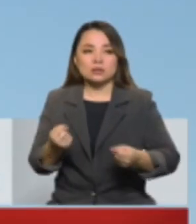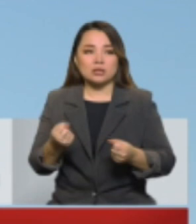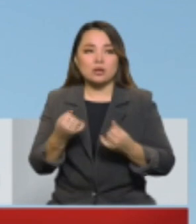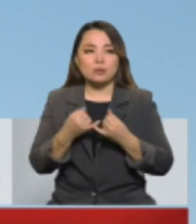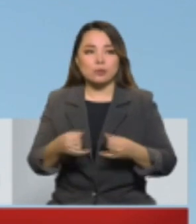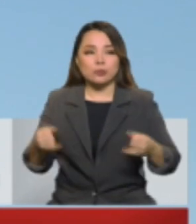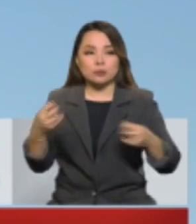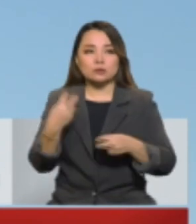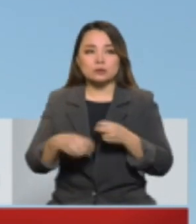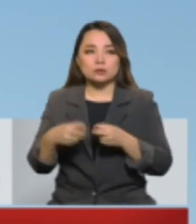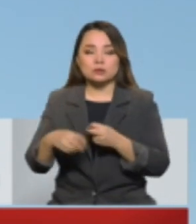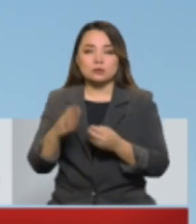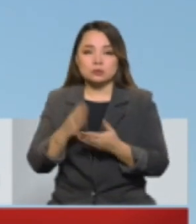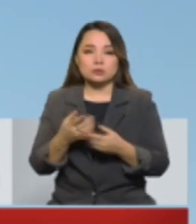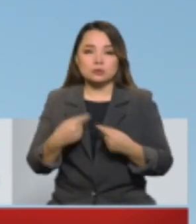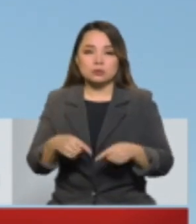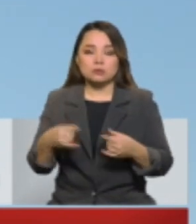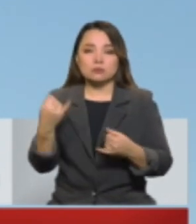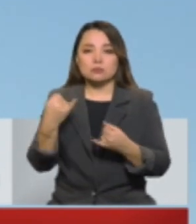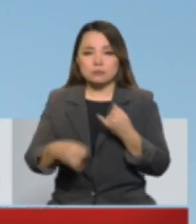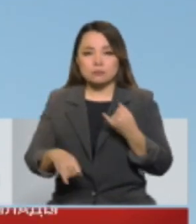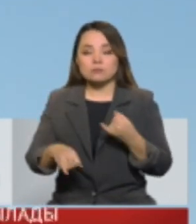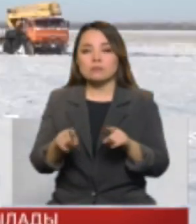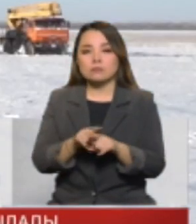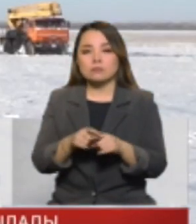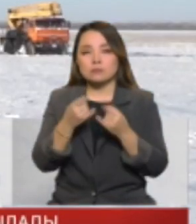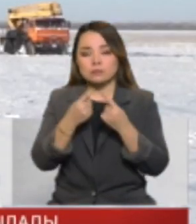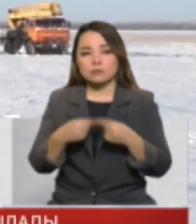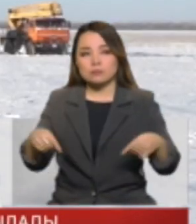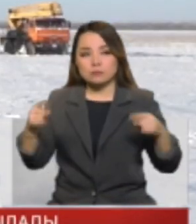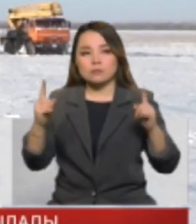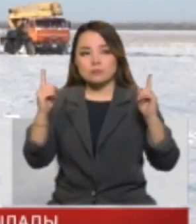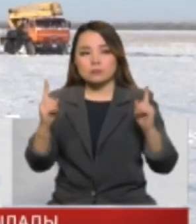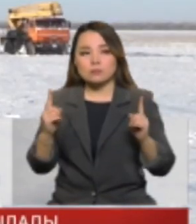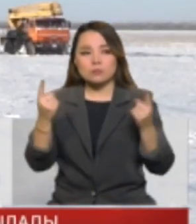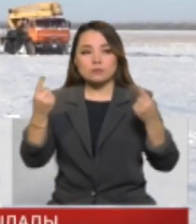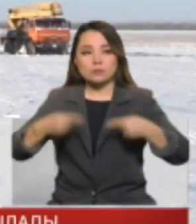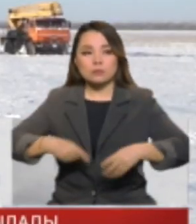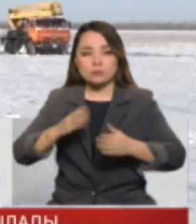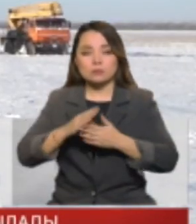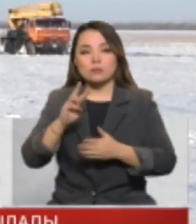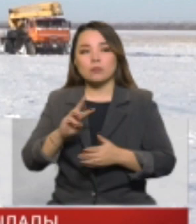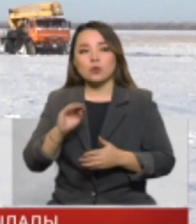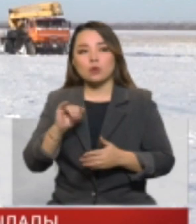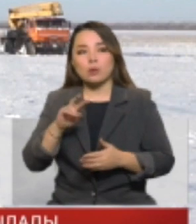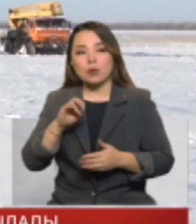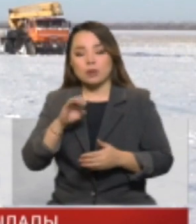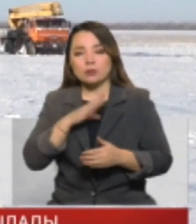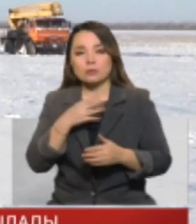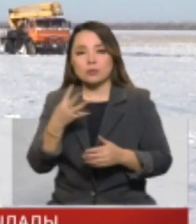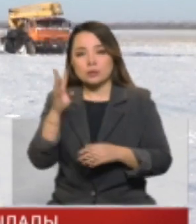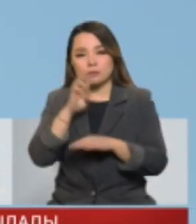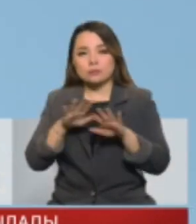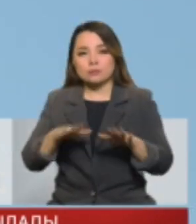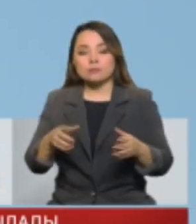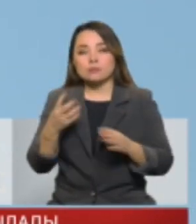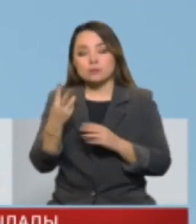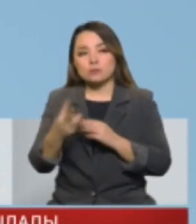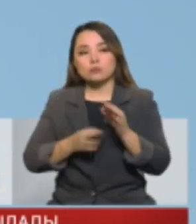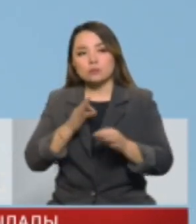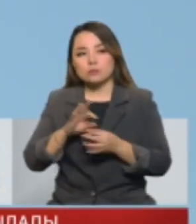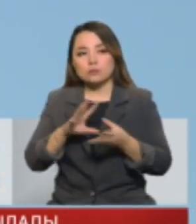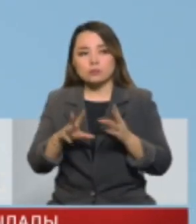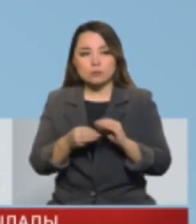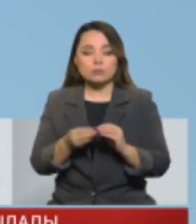сымдары істен шықты. Кейбірі үзіліп, бағаналар құлаған. Мәселен, бір ғана Мағжан Жұмабаев ауданының 45 елді мекені 3 тәуліктен